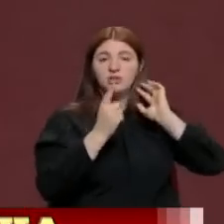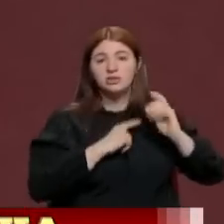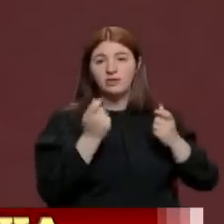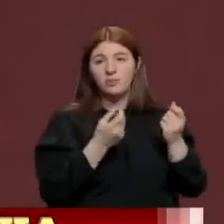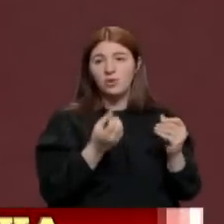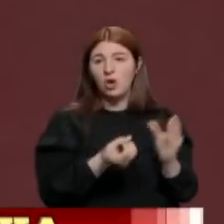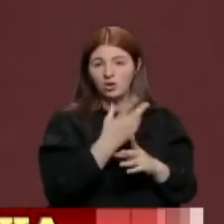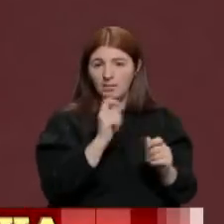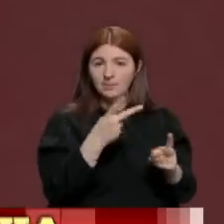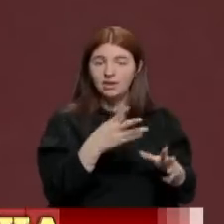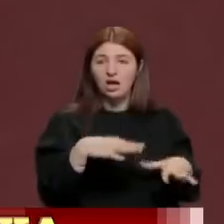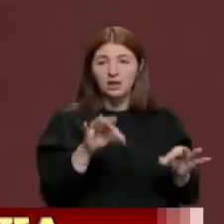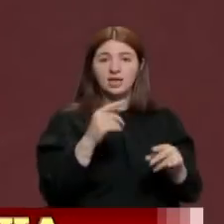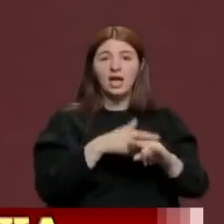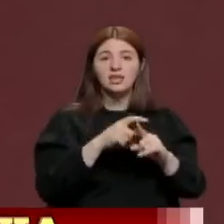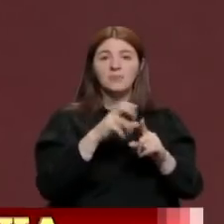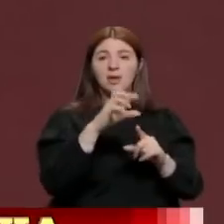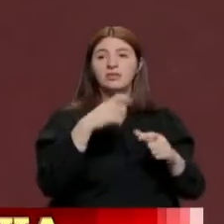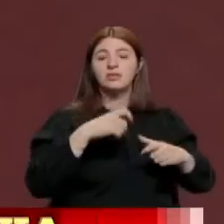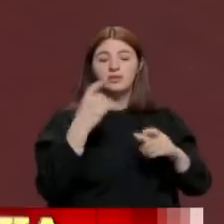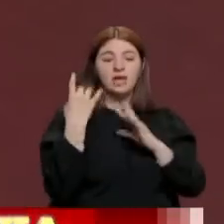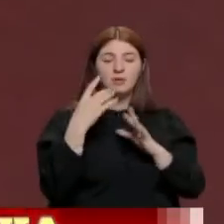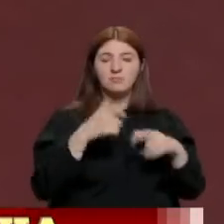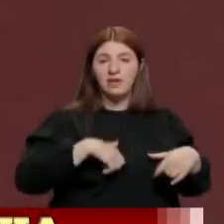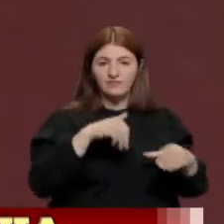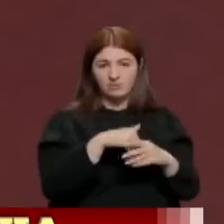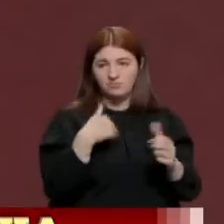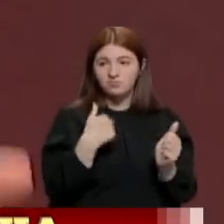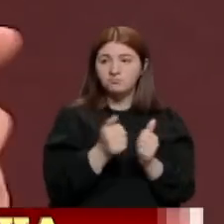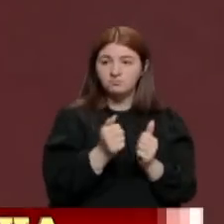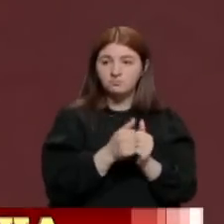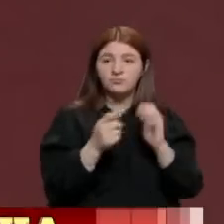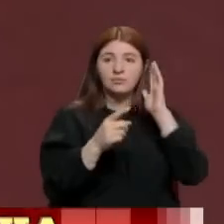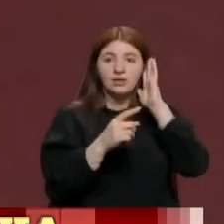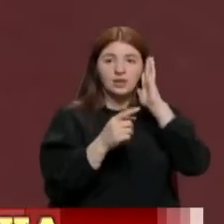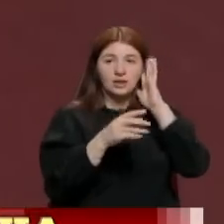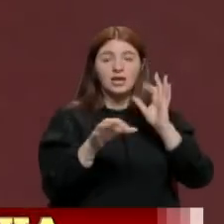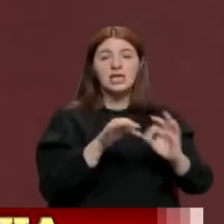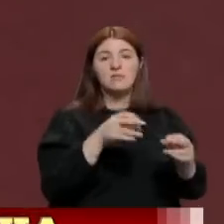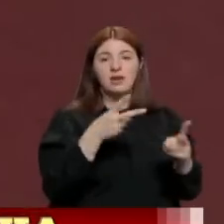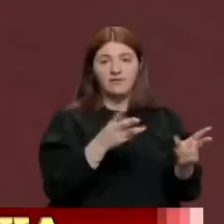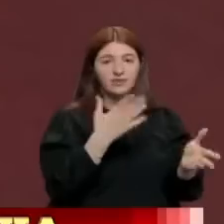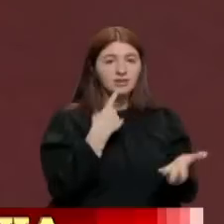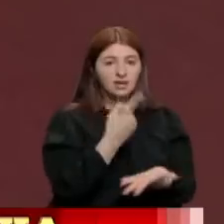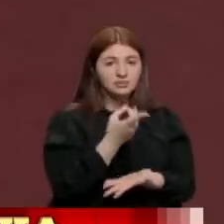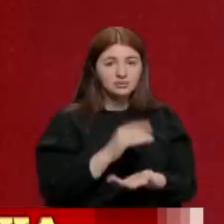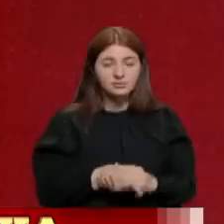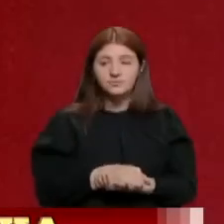seferberlik oluşturabiliriz. Hazır HDP Diyarbakır Milletvekili Garo Paylan da yanımdayken imar affı. Ne dersiniz?